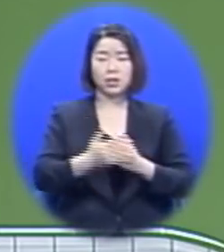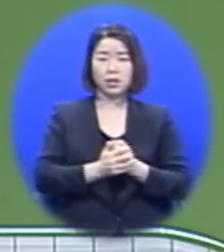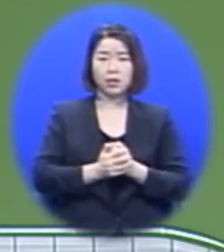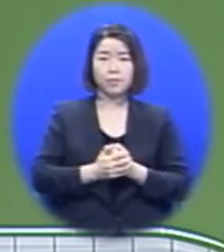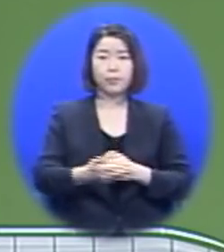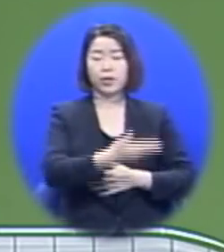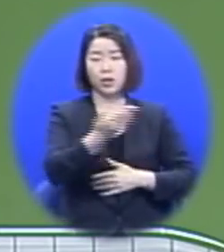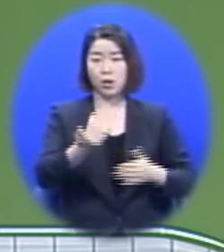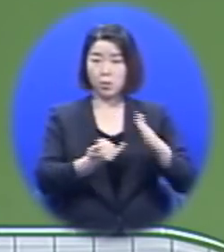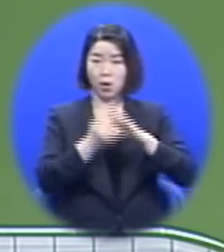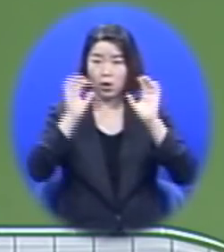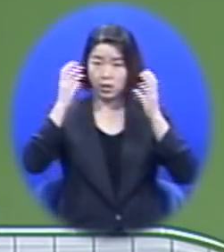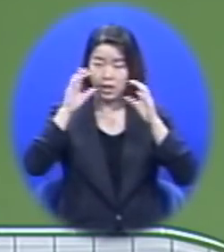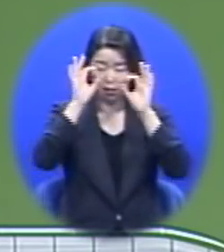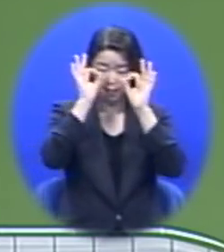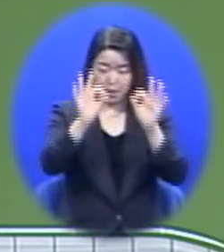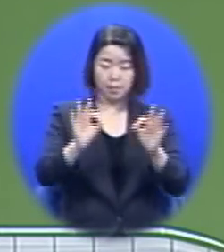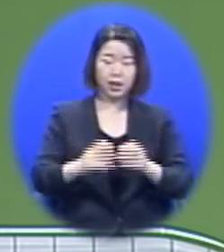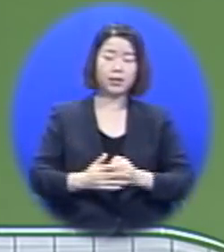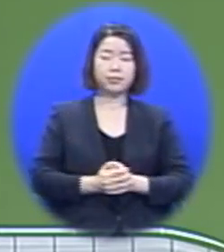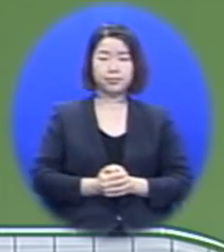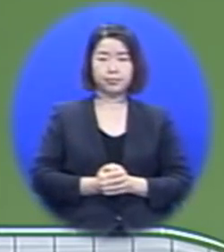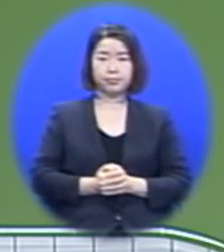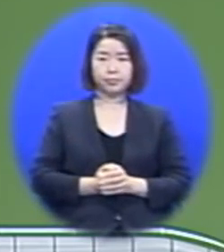여러분 어린아이를 보십시오.